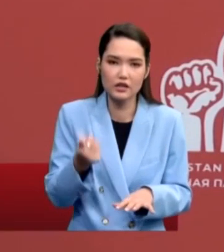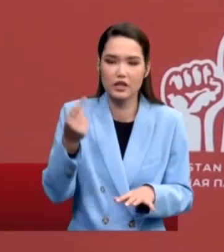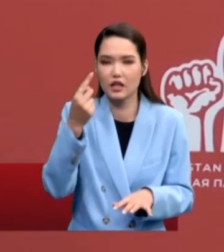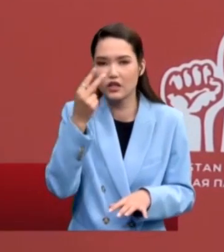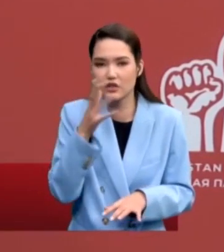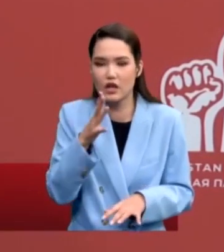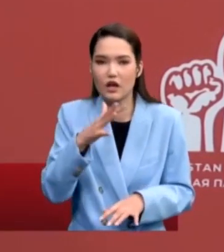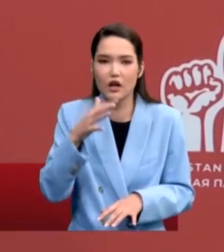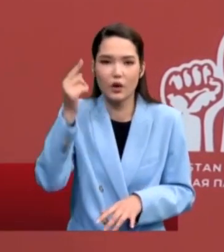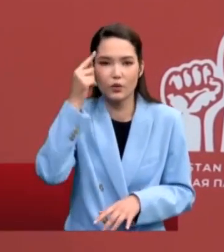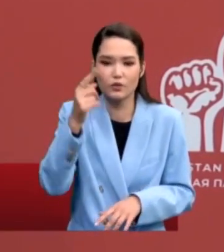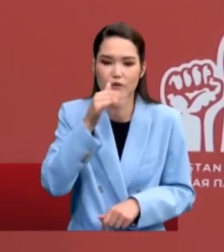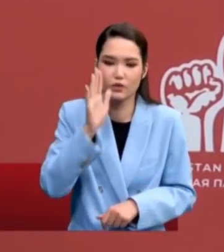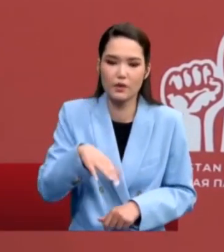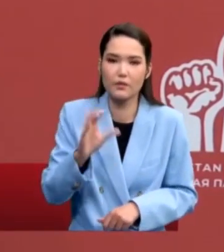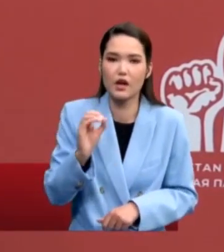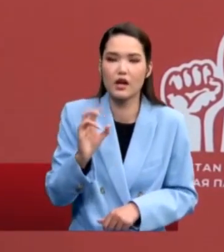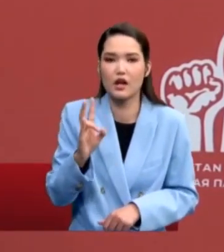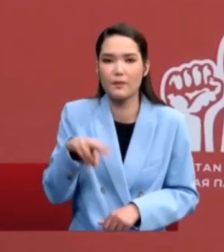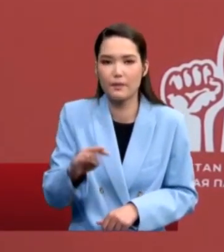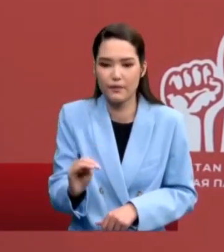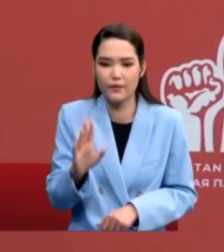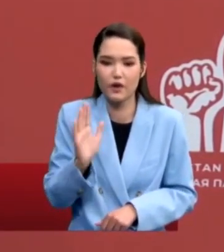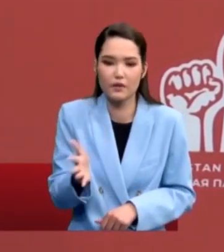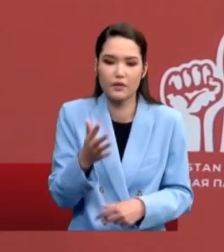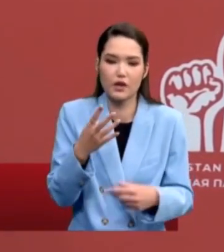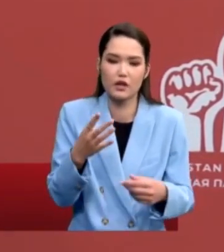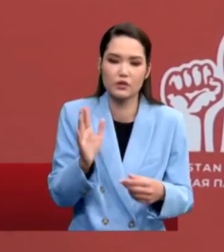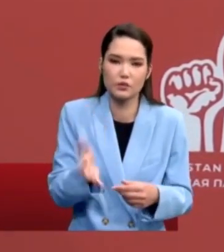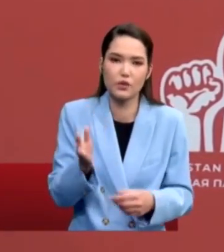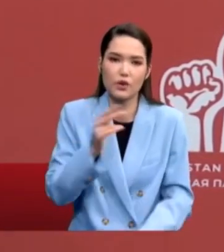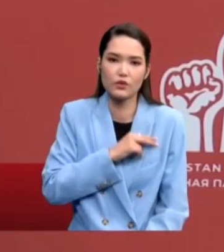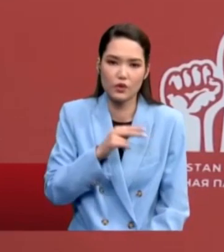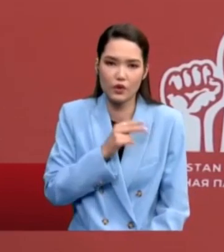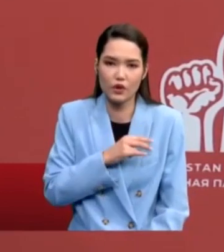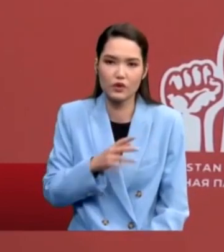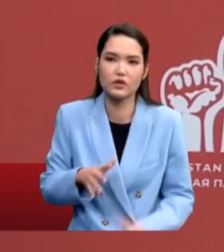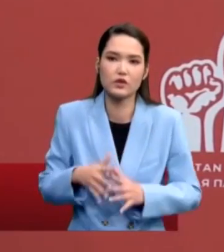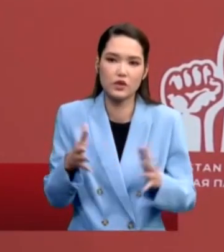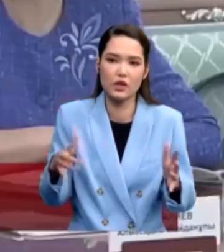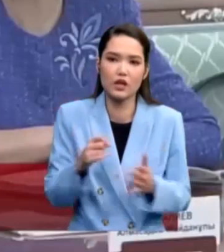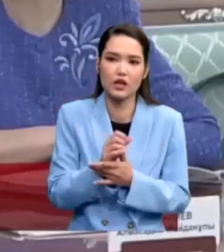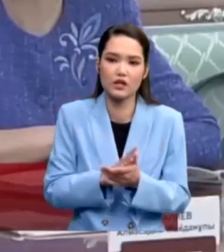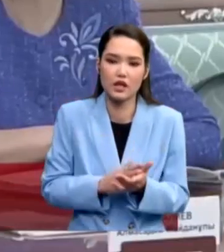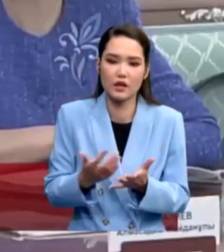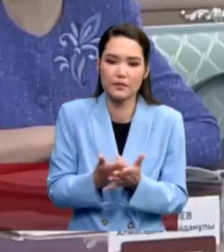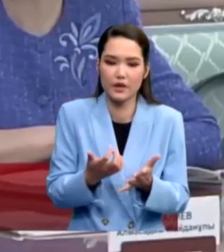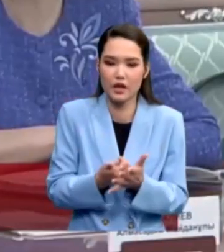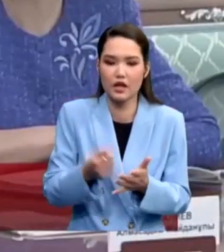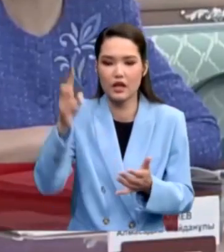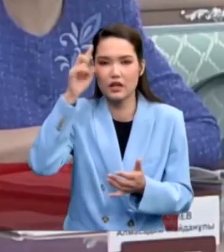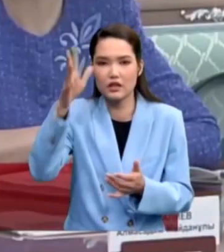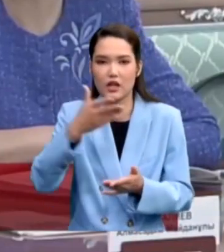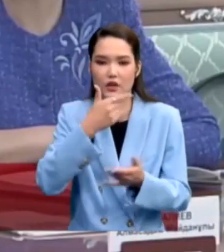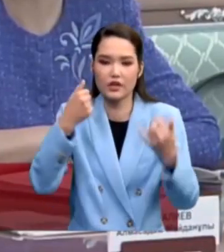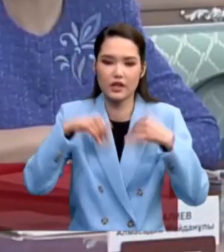они не могли. НДС вот для, допустим, обрабатывающей промышленности вообще бы я отменил. Да вообще НДС надо отменить. Последним непопулярным